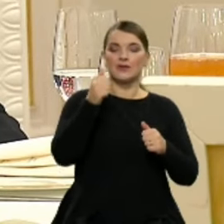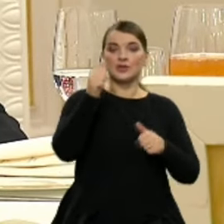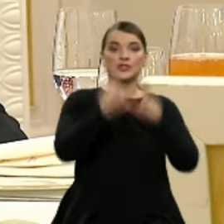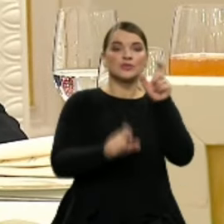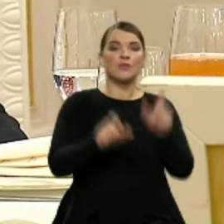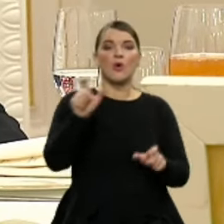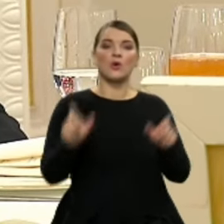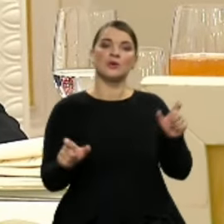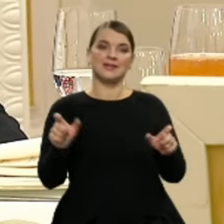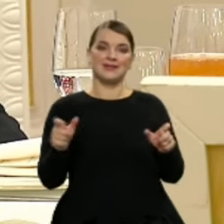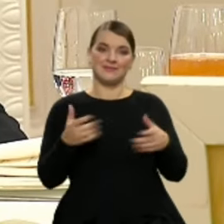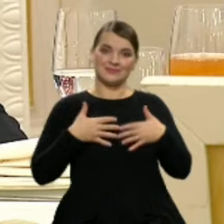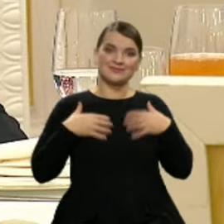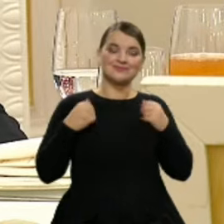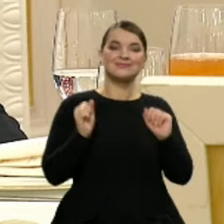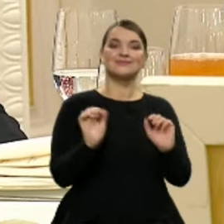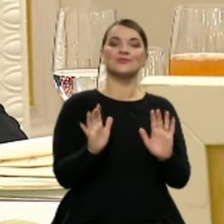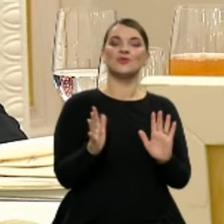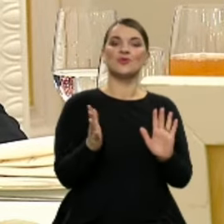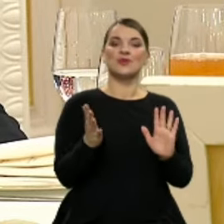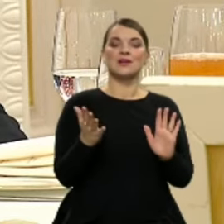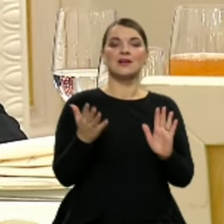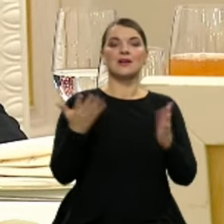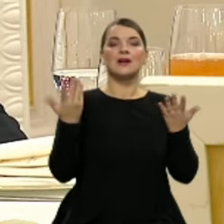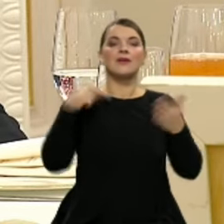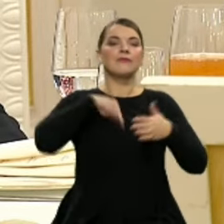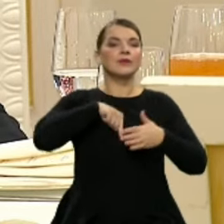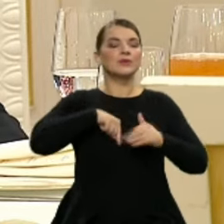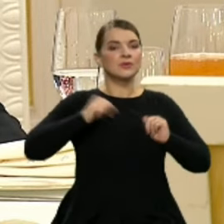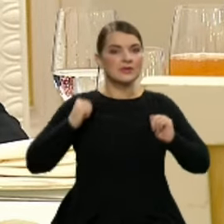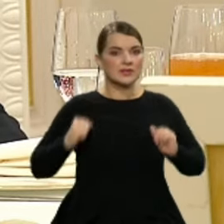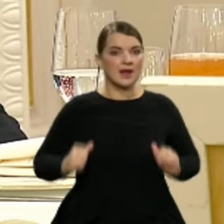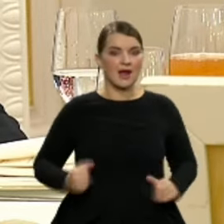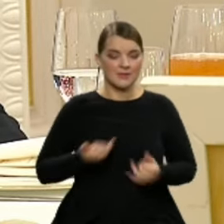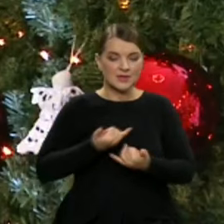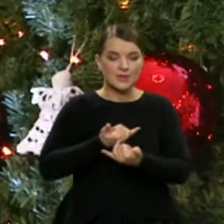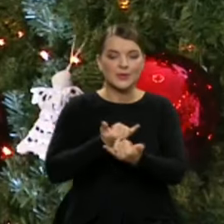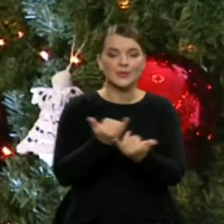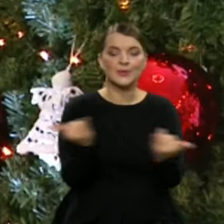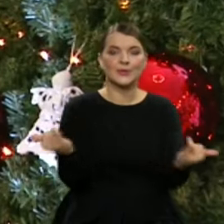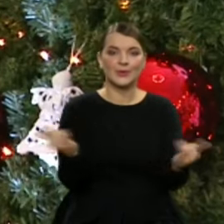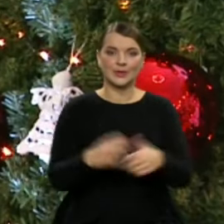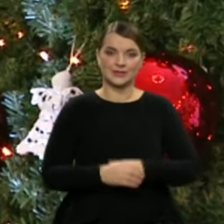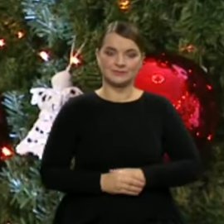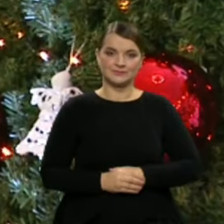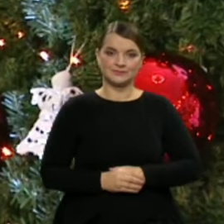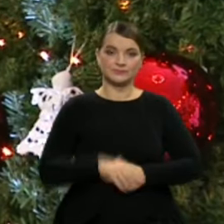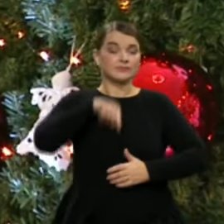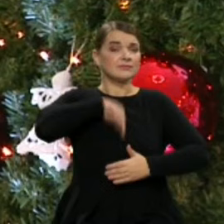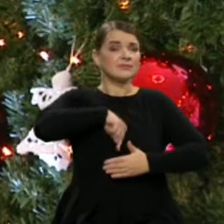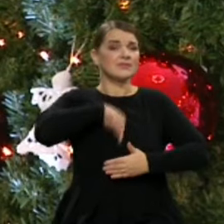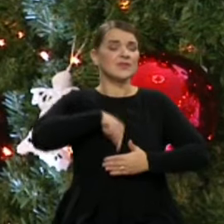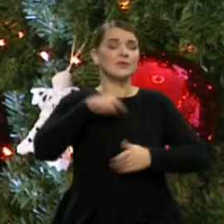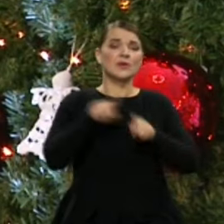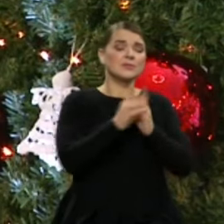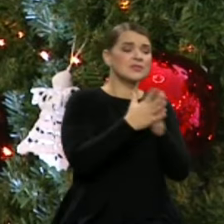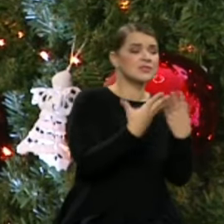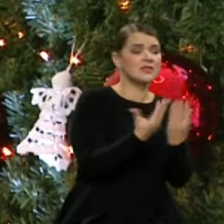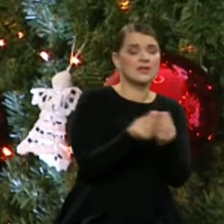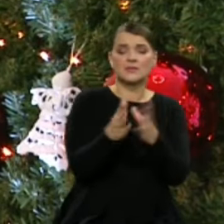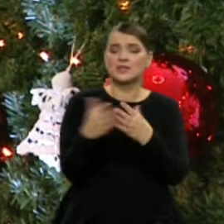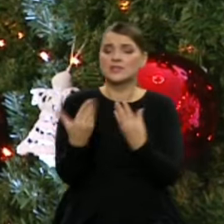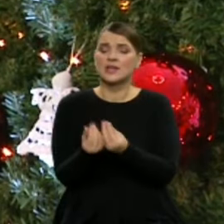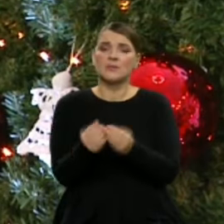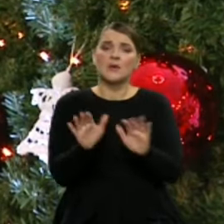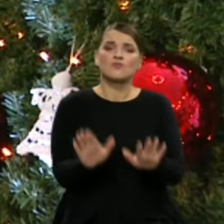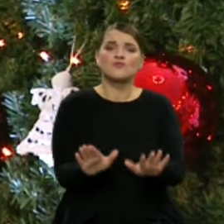suteikiems išminties, palaimos ir vidinės ramybės. Išlaikyk drąsoje būdinties kiekviena šeima.